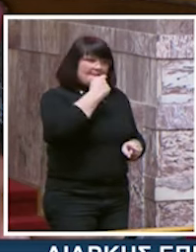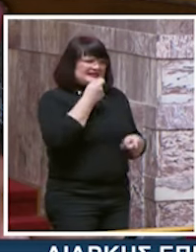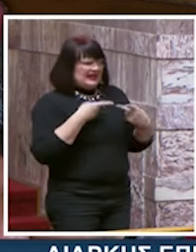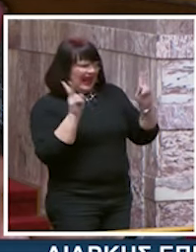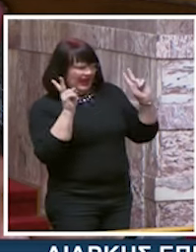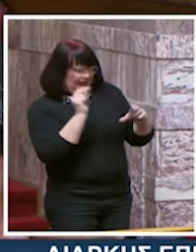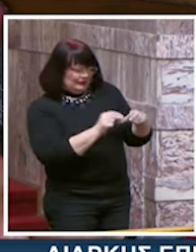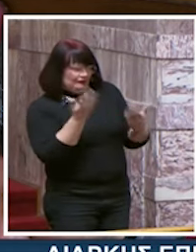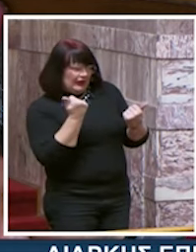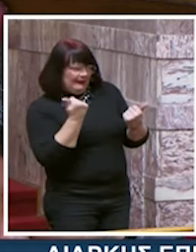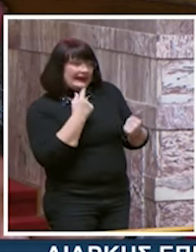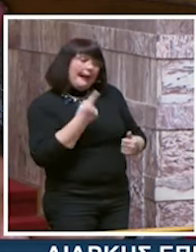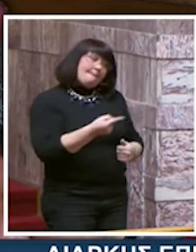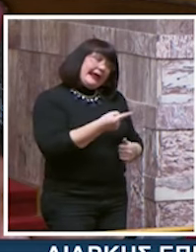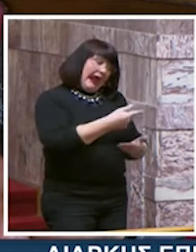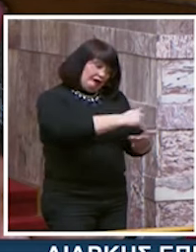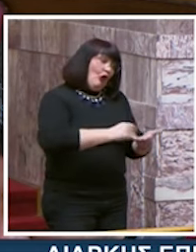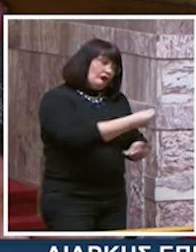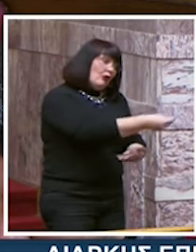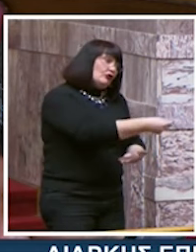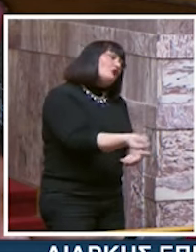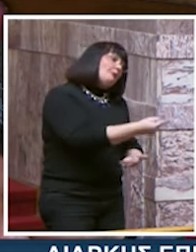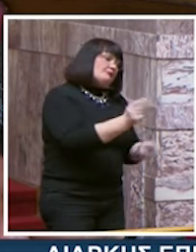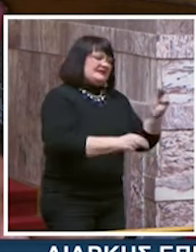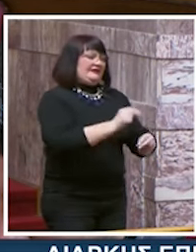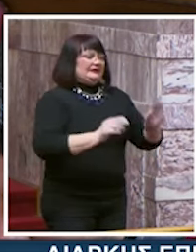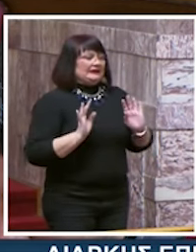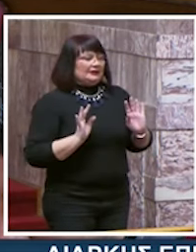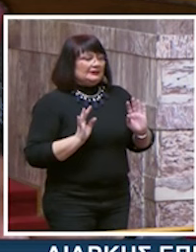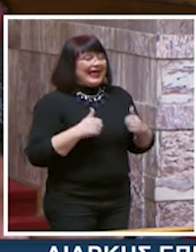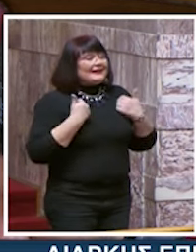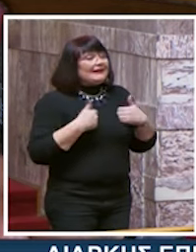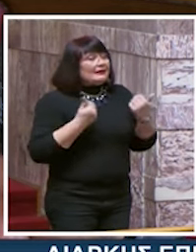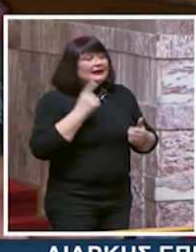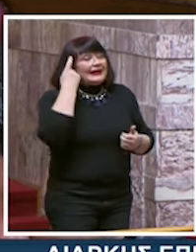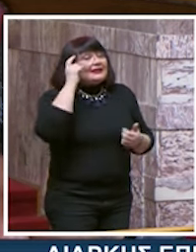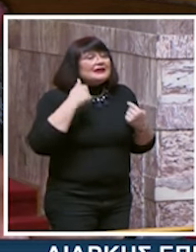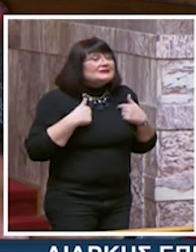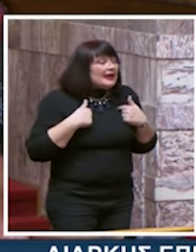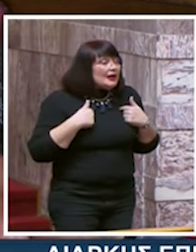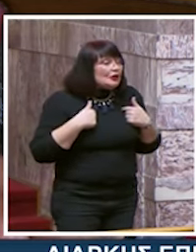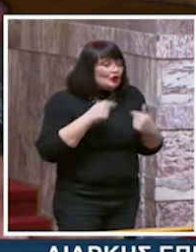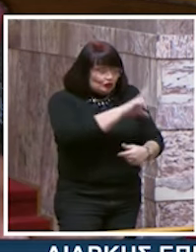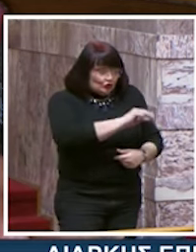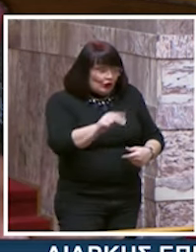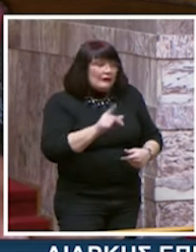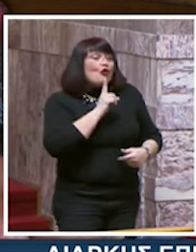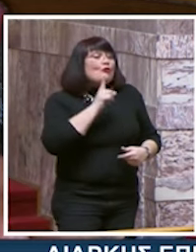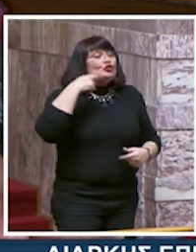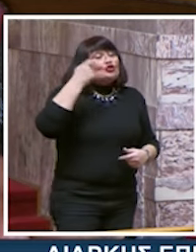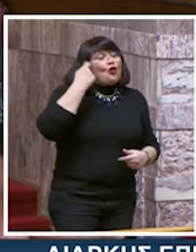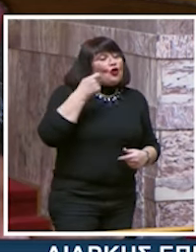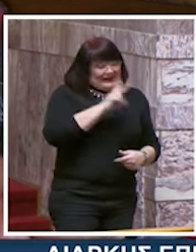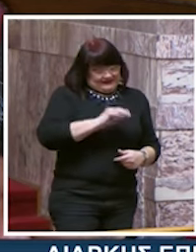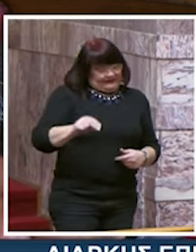ελεύθερης ψήφου. Για παράδειγμα, είναι γνωστό ότι ιδιαίτερα οι νέοι δεν ψηφίζουμε πάντα το ίδιο με τους γονείς, την οικογένεια, τον